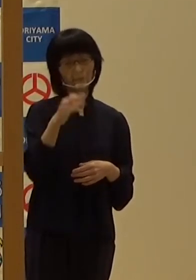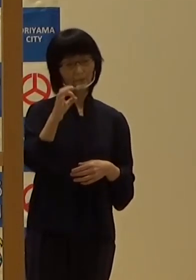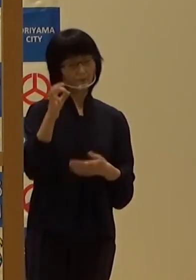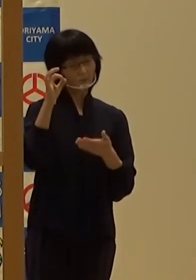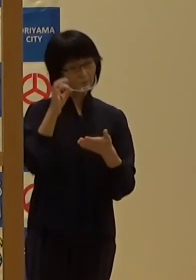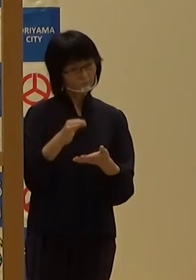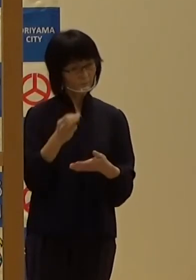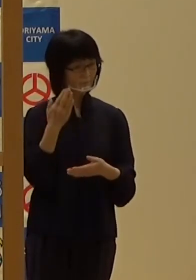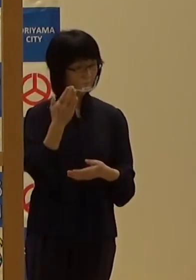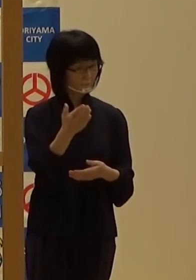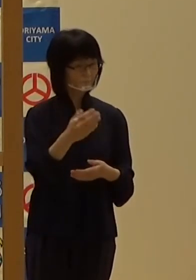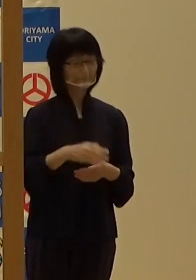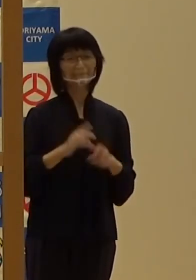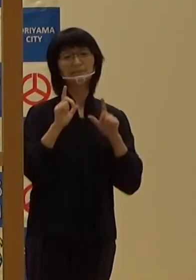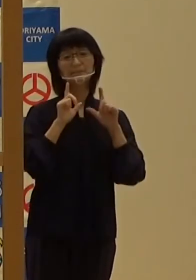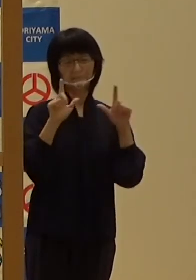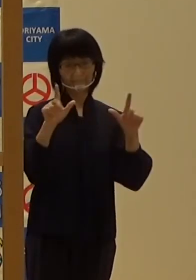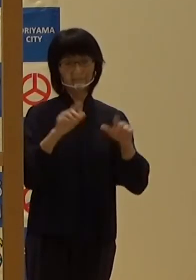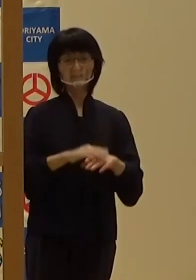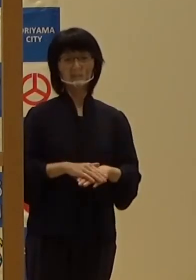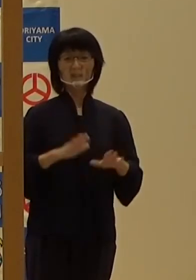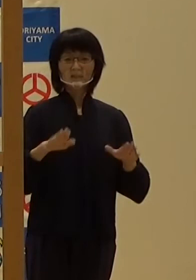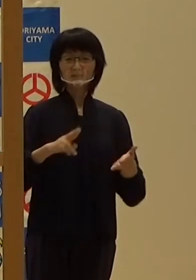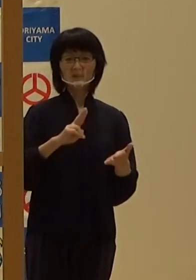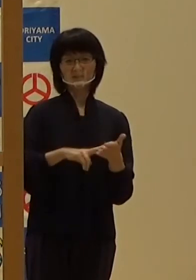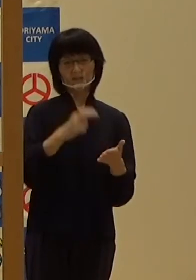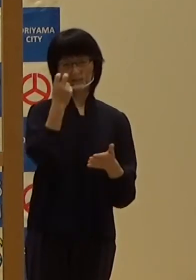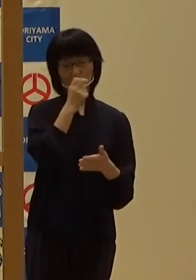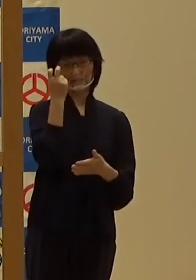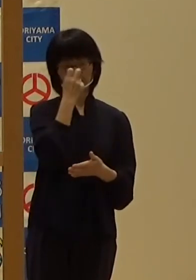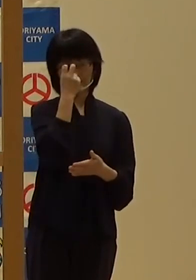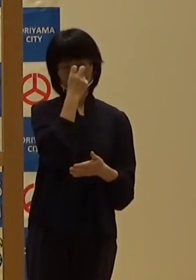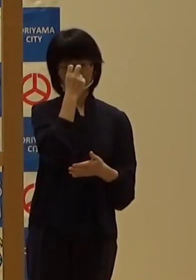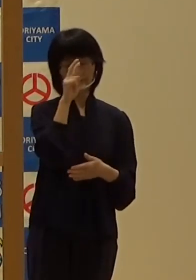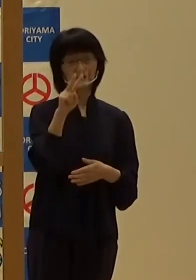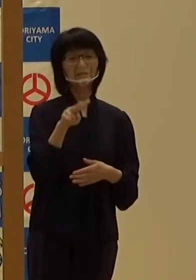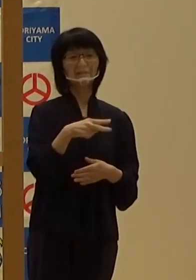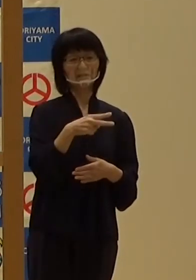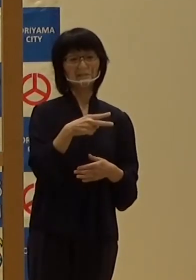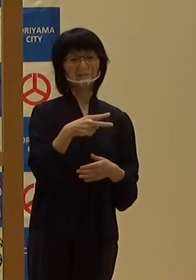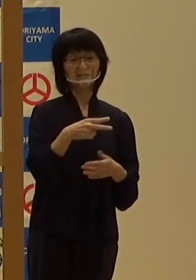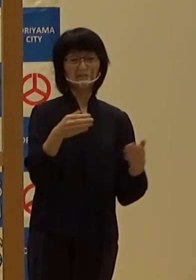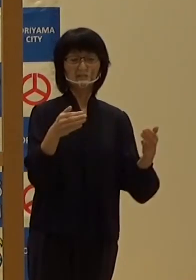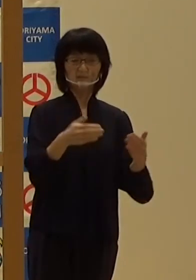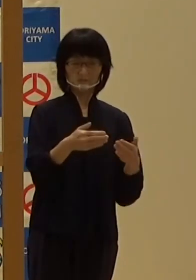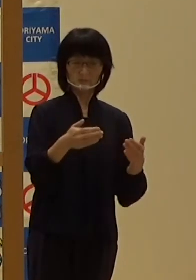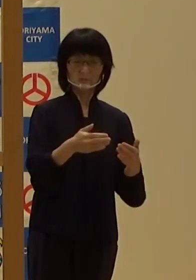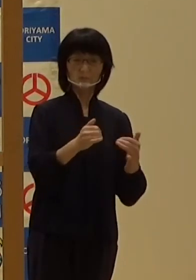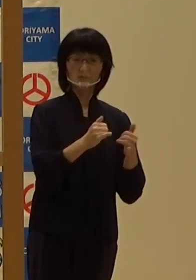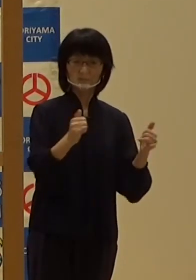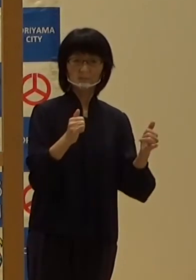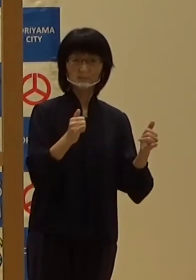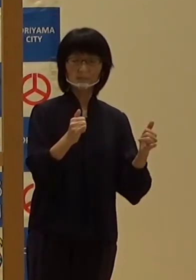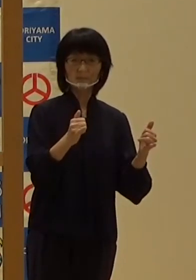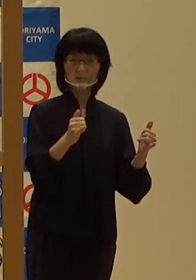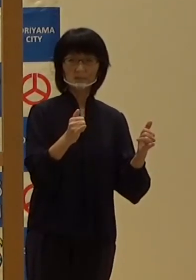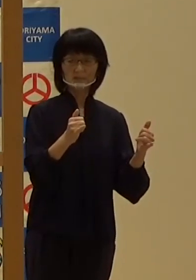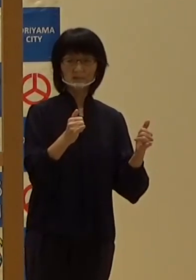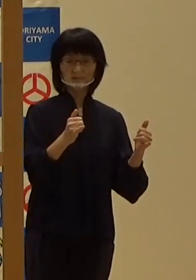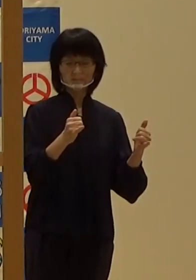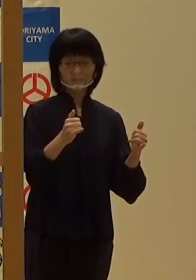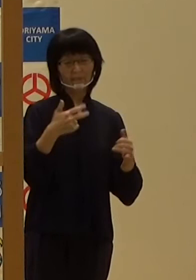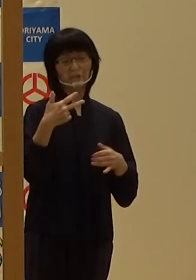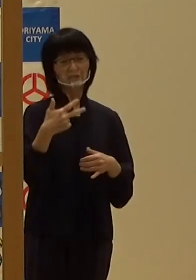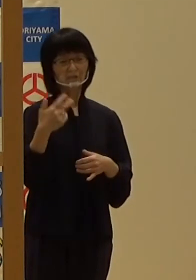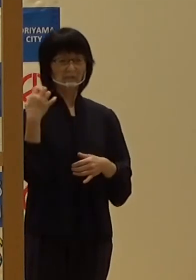当然その辺は指定管理今も指定管理動いているのは当然今現在直営でやるよりは費用負担が抑え